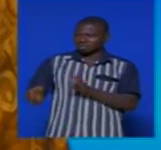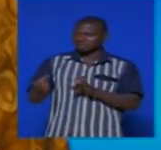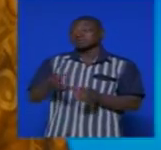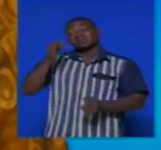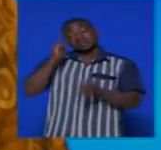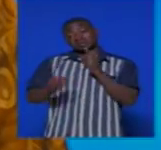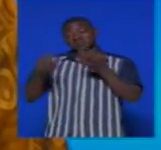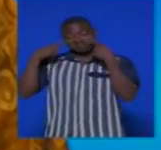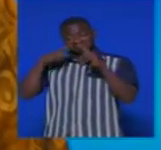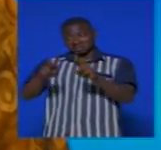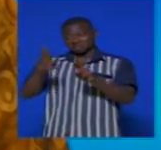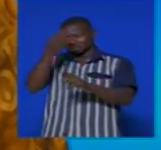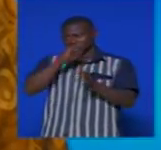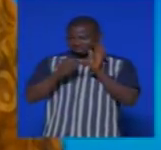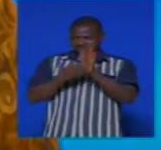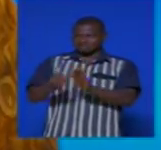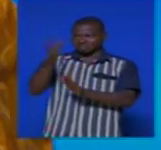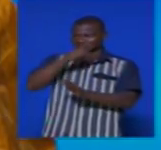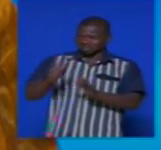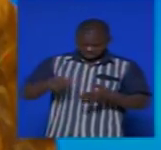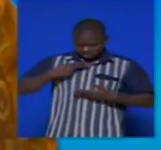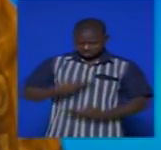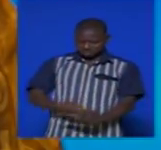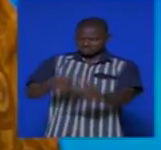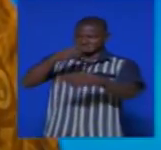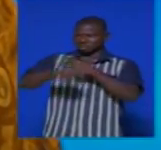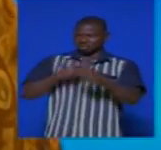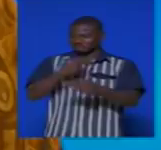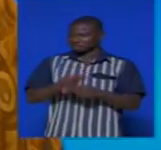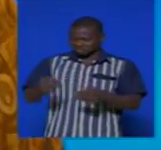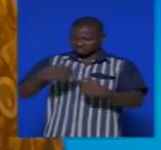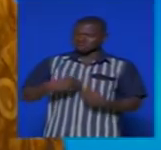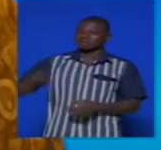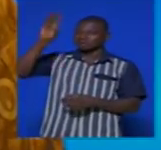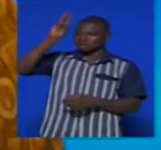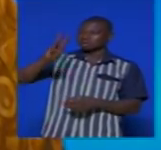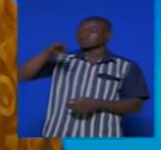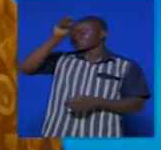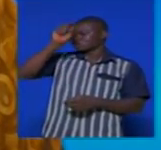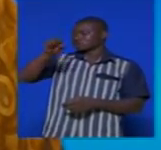l'indice synthétique de fécondité au niveau national, on était à 6,2. Aujourd'hui,